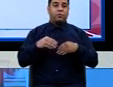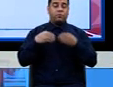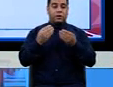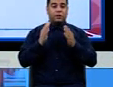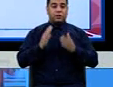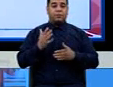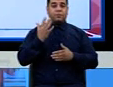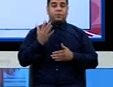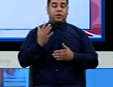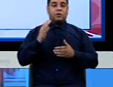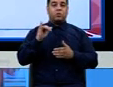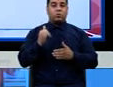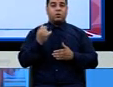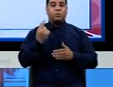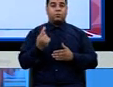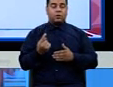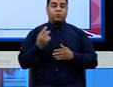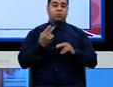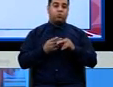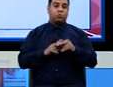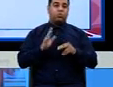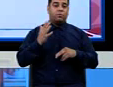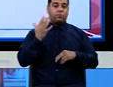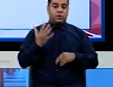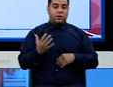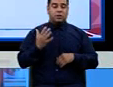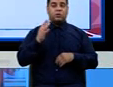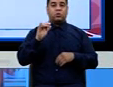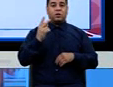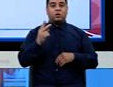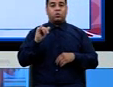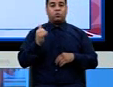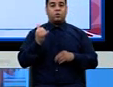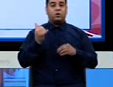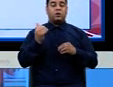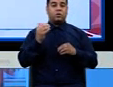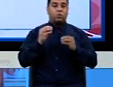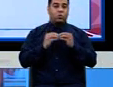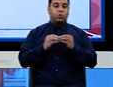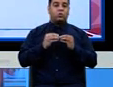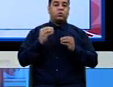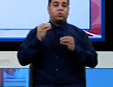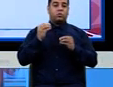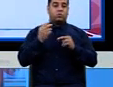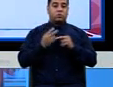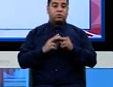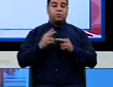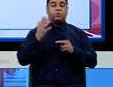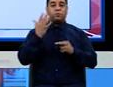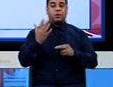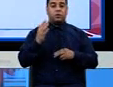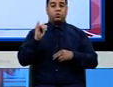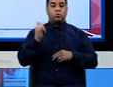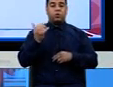5 va 1 ning ko'paytmasi 5. 5 va 2 ning ko'paytmasi 10. 5 va 3 ning